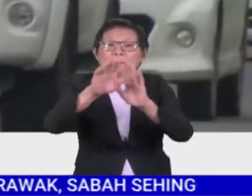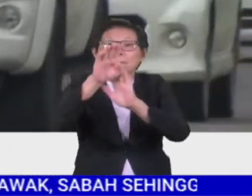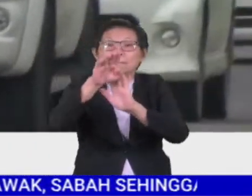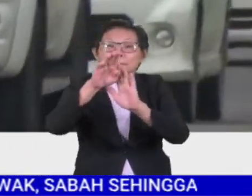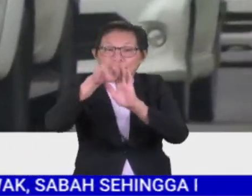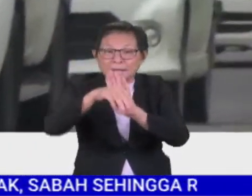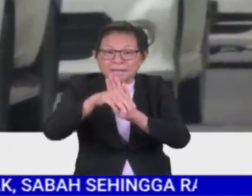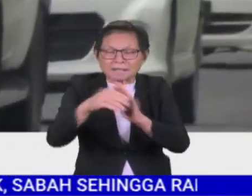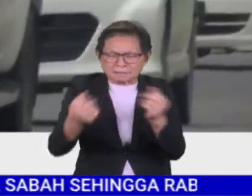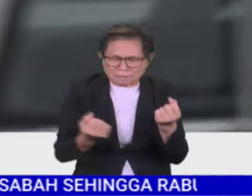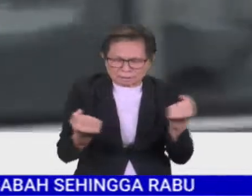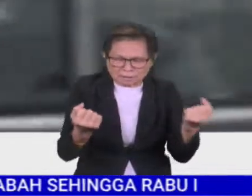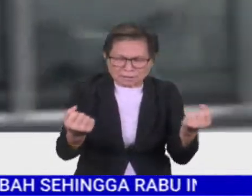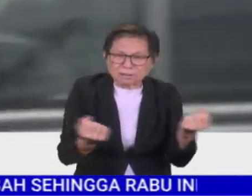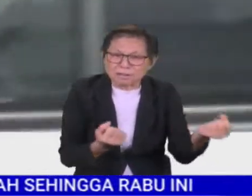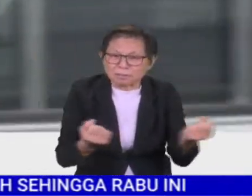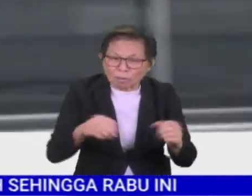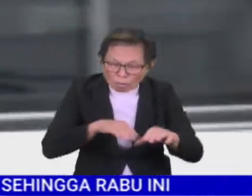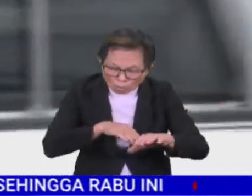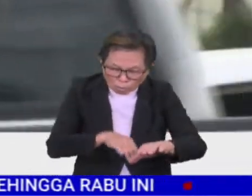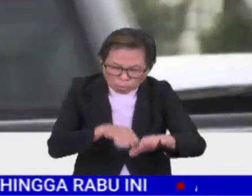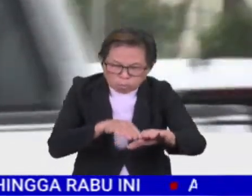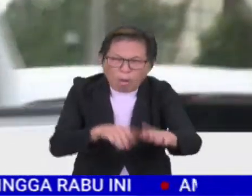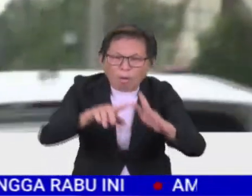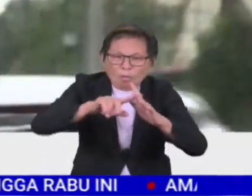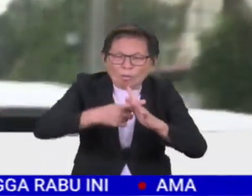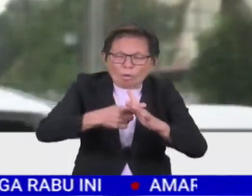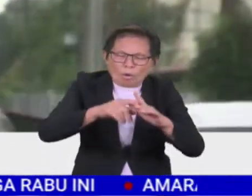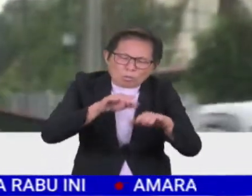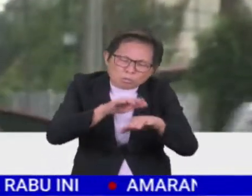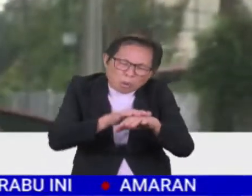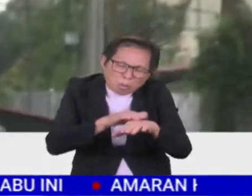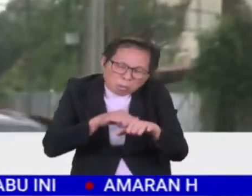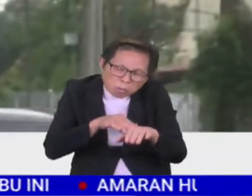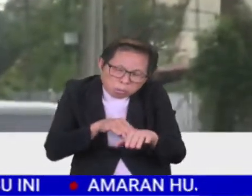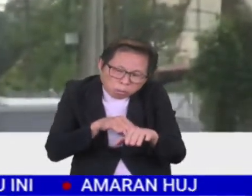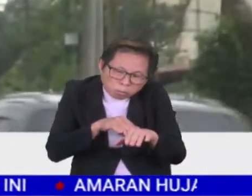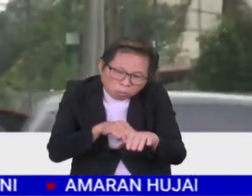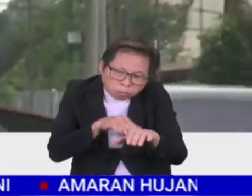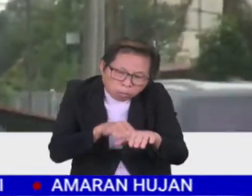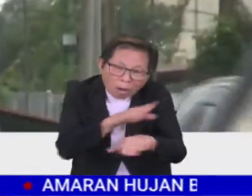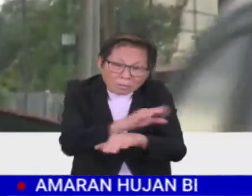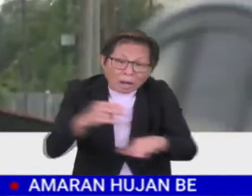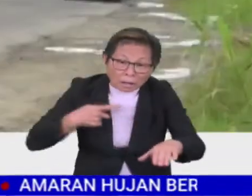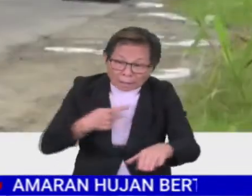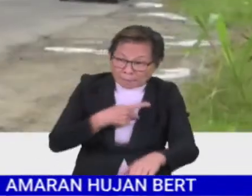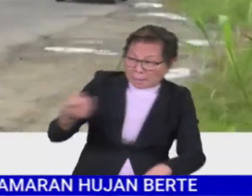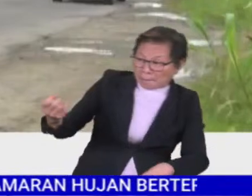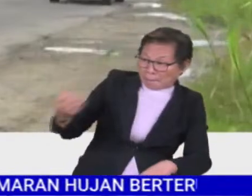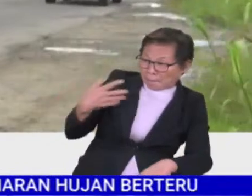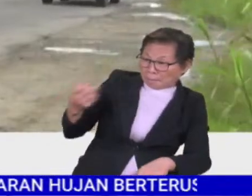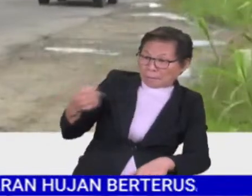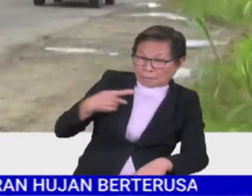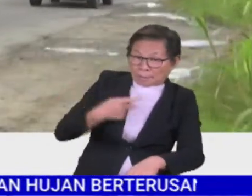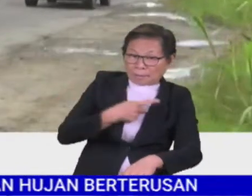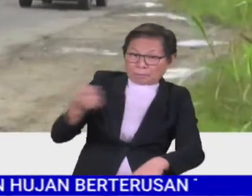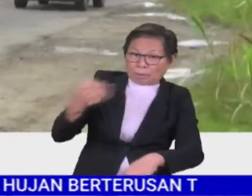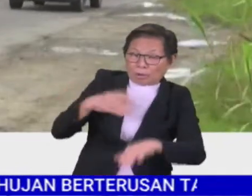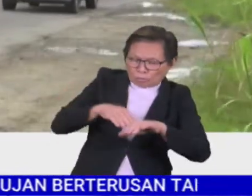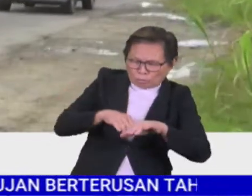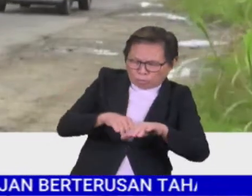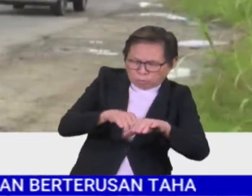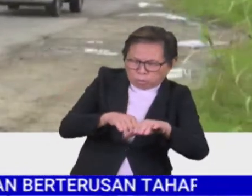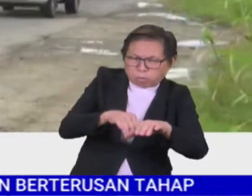pergerakan kendaraan di jalan utama ini agak murah perlahan dan juga kami dipahamkan bahwa aliran